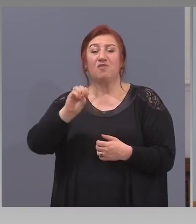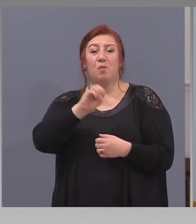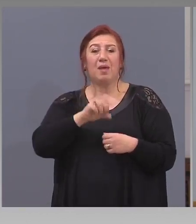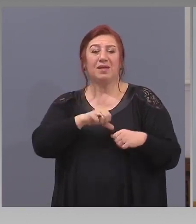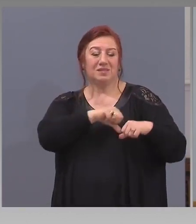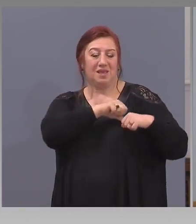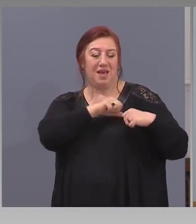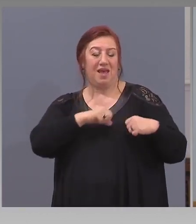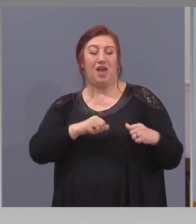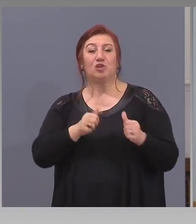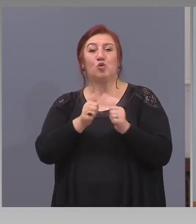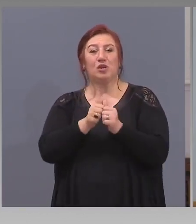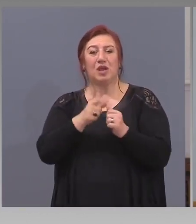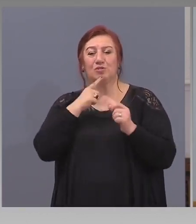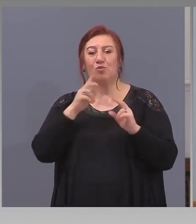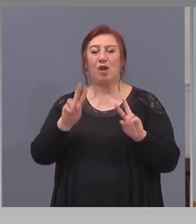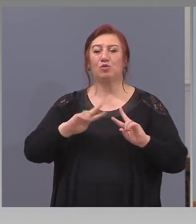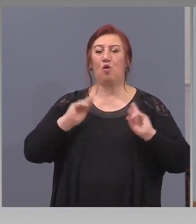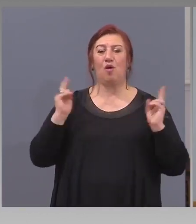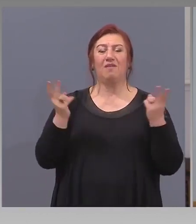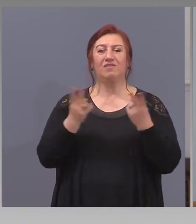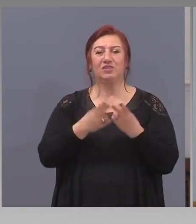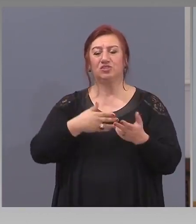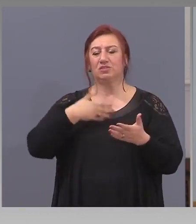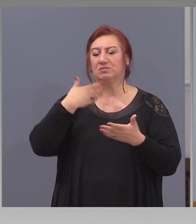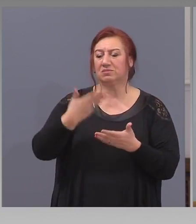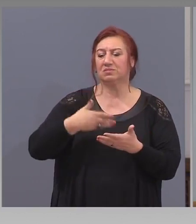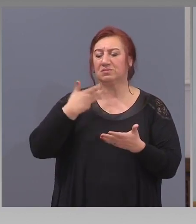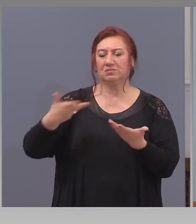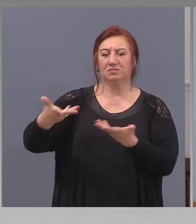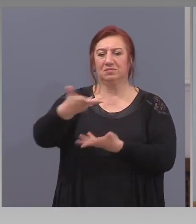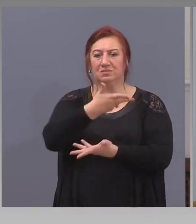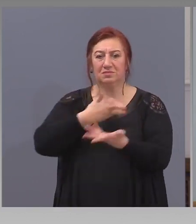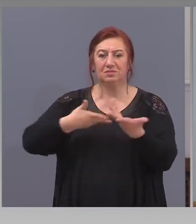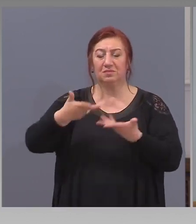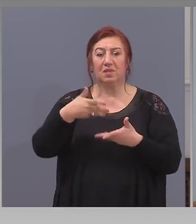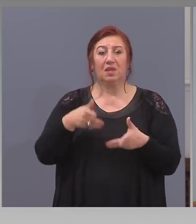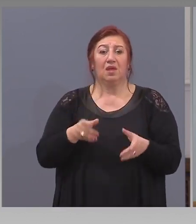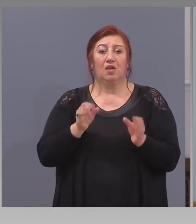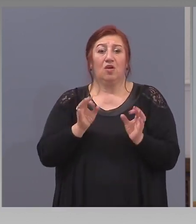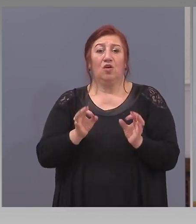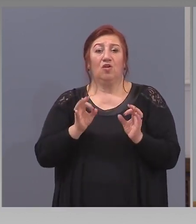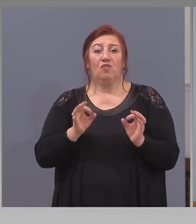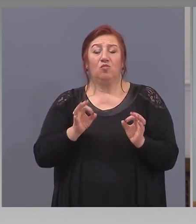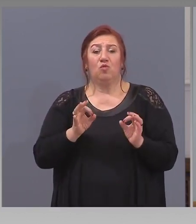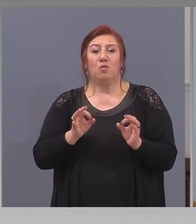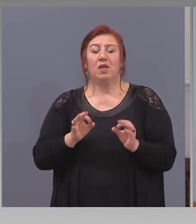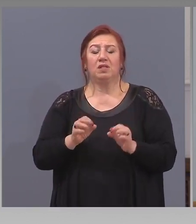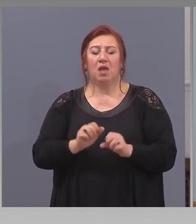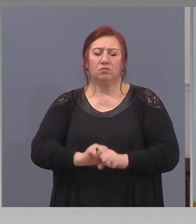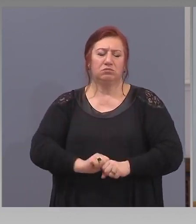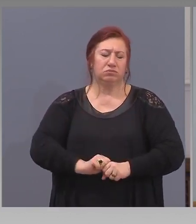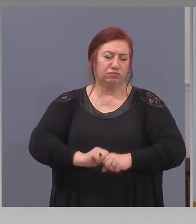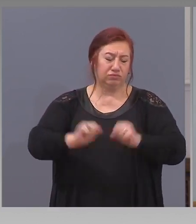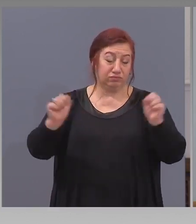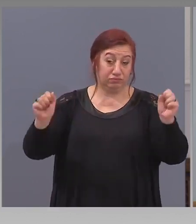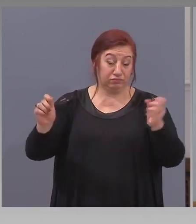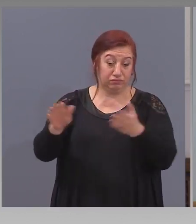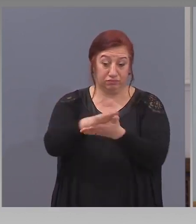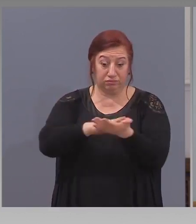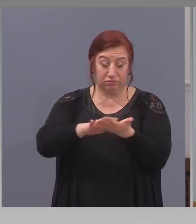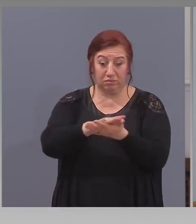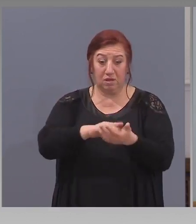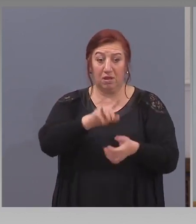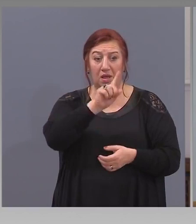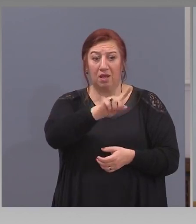която всички започнахме и свършвахме разговорите, в момента просто се разби на пух и прах. Видя, всяка